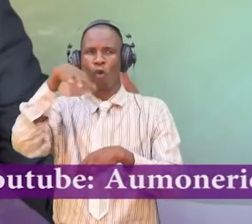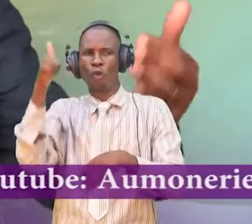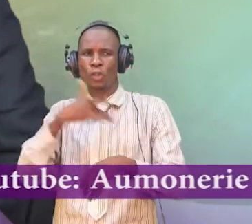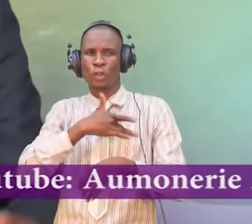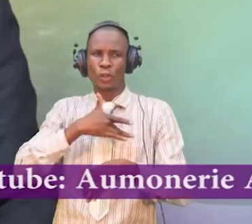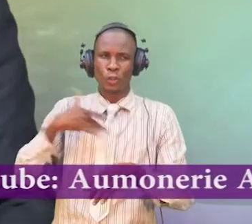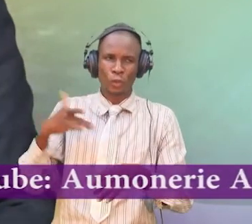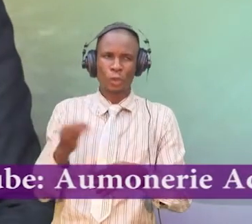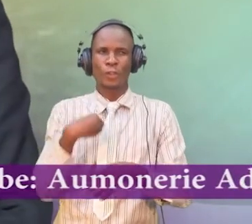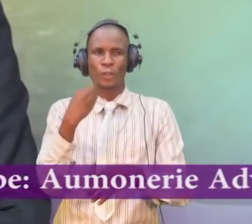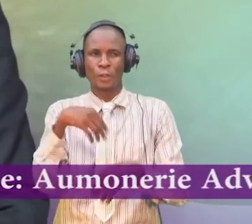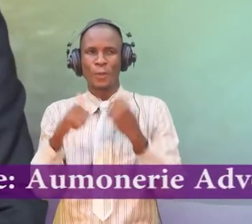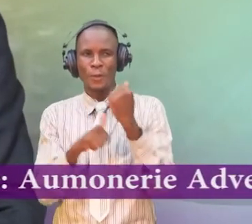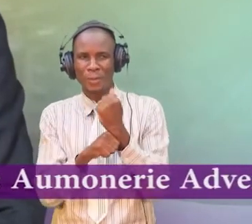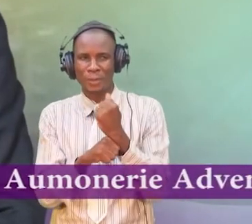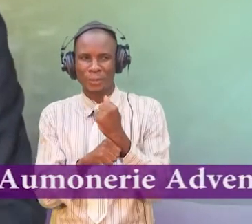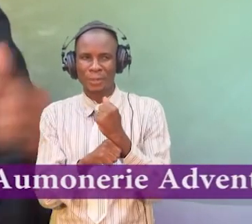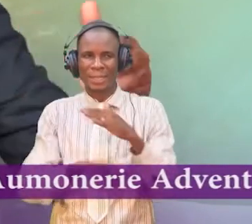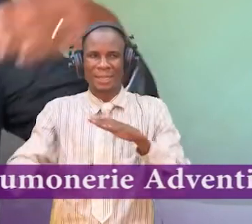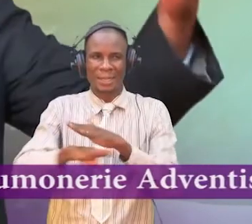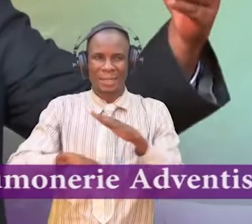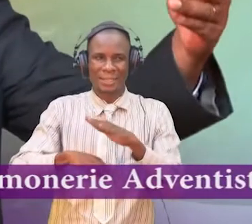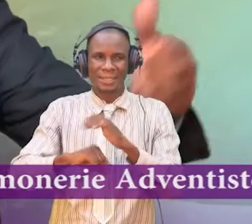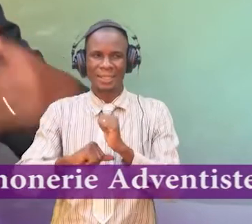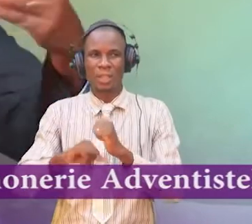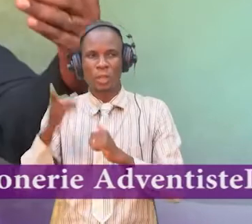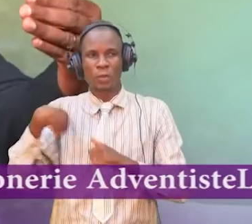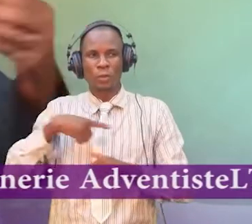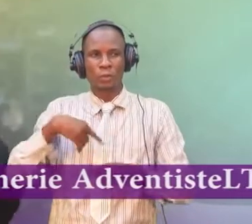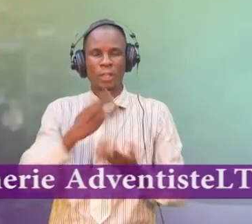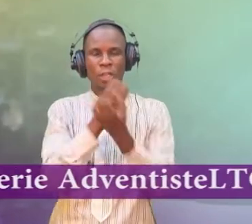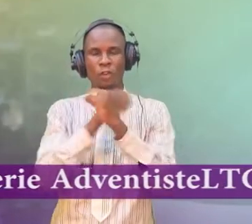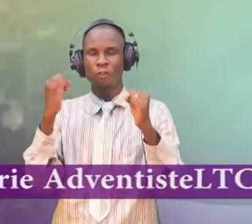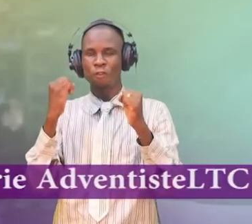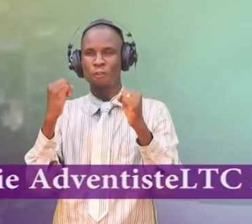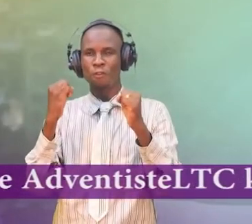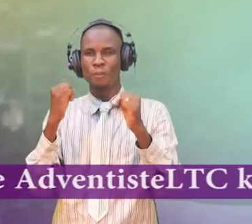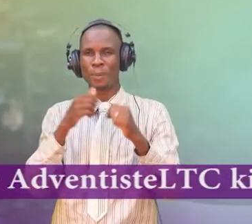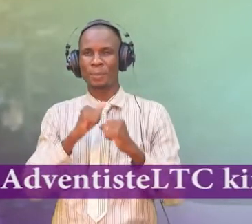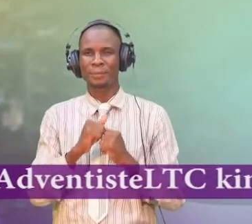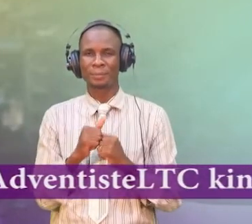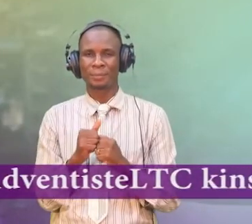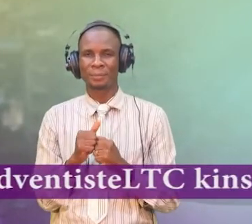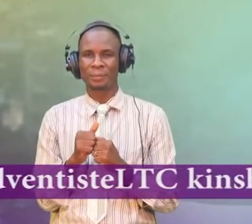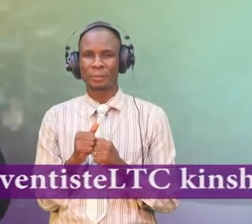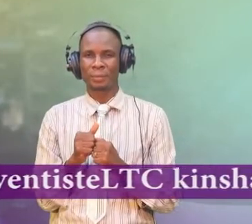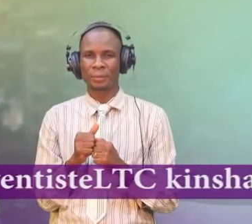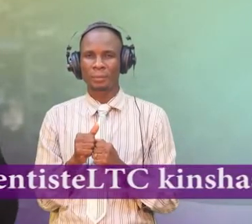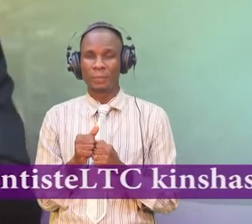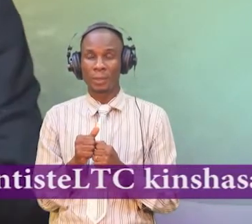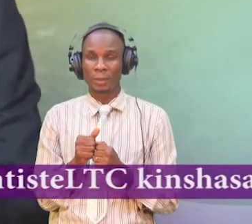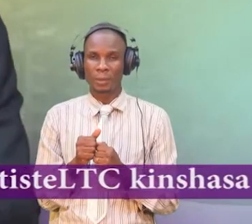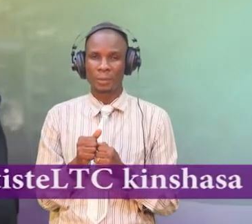kasi tina nini lobiko oyo ezali ya mwana na mpate. Pona nini lobiko oyo ezali ya Yesu Kristo.